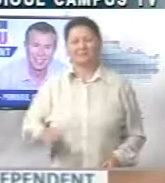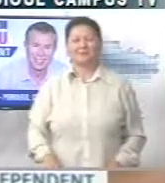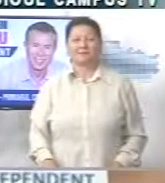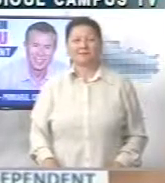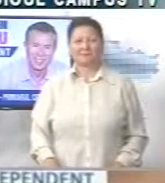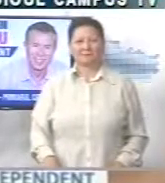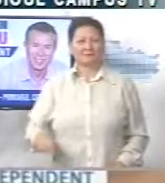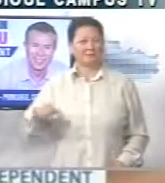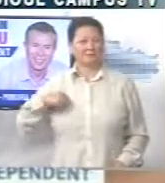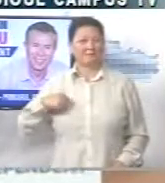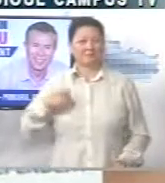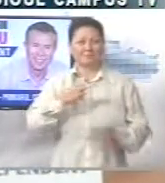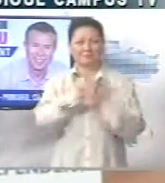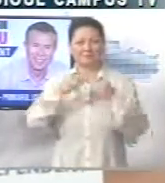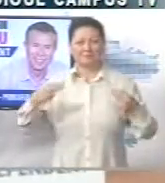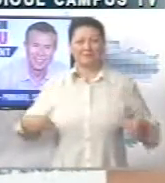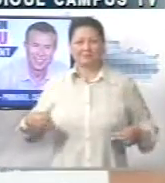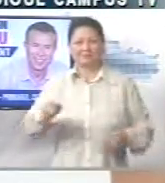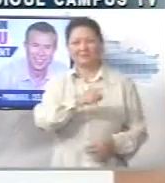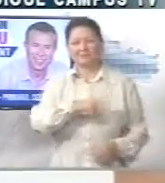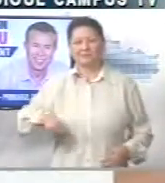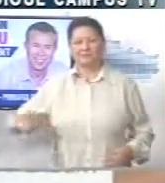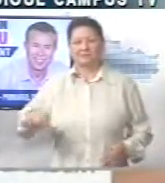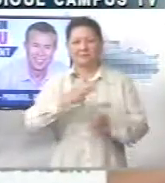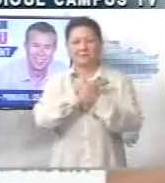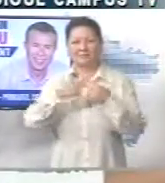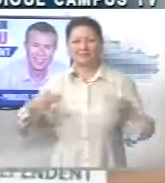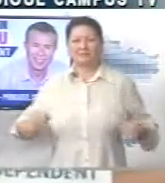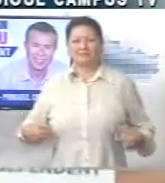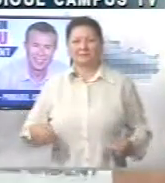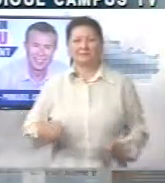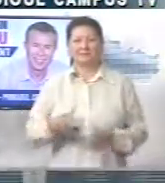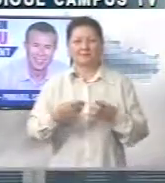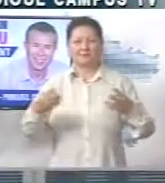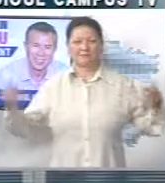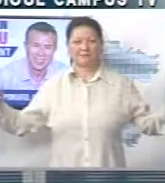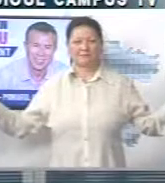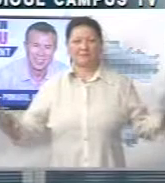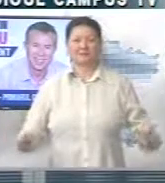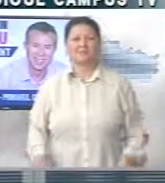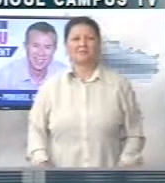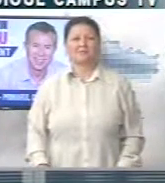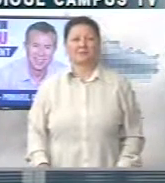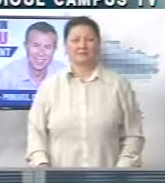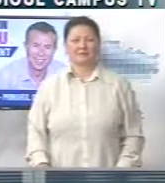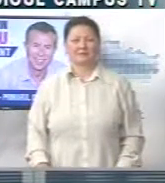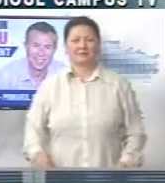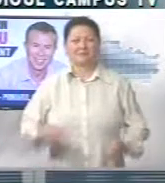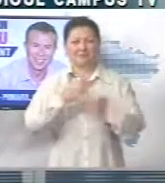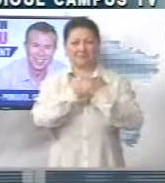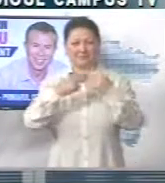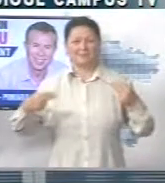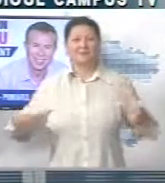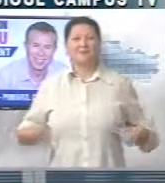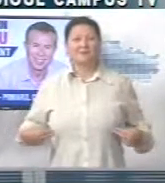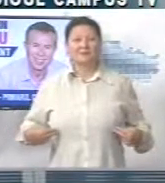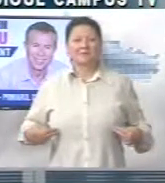nostru, primarul celor mulți. Și putem noi să completăm, pentru că știu sigur că nu se vor supăra, și primarul celor